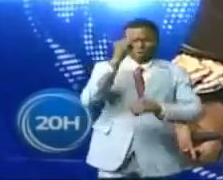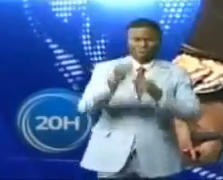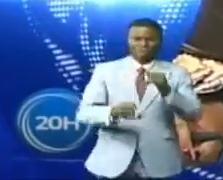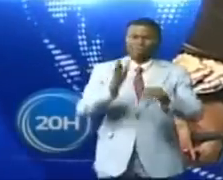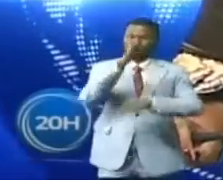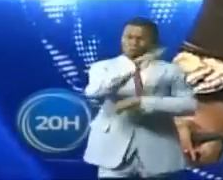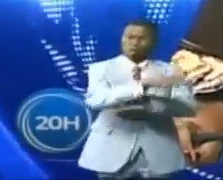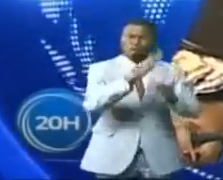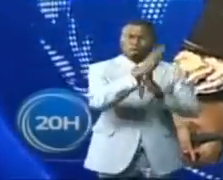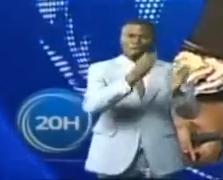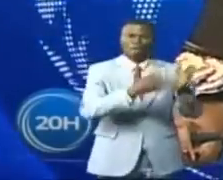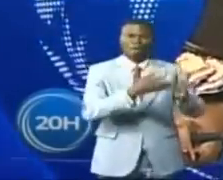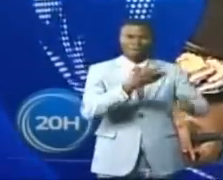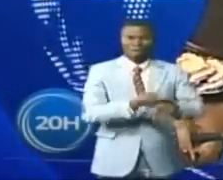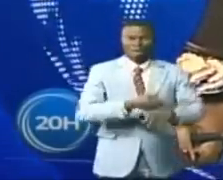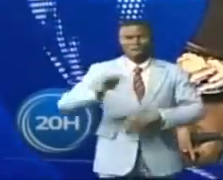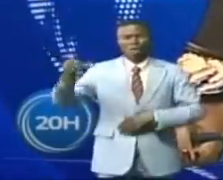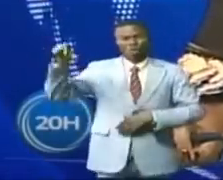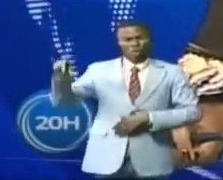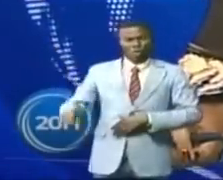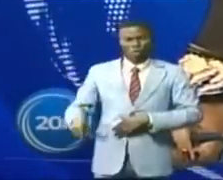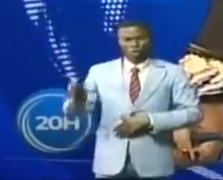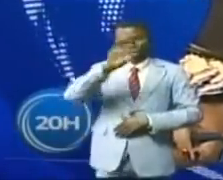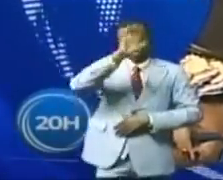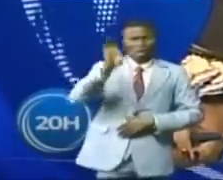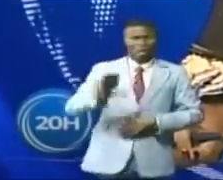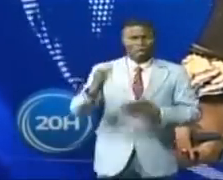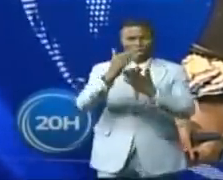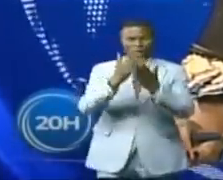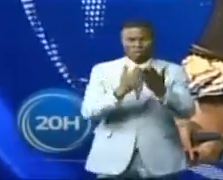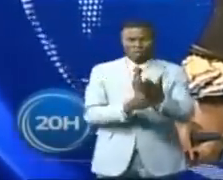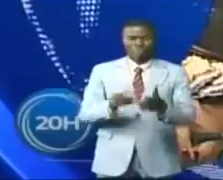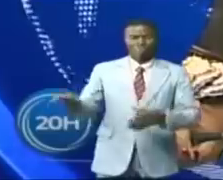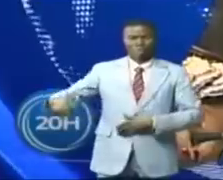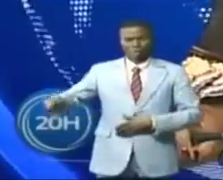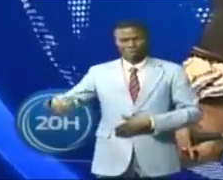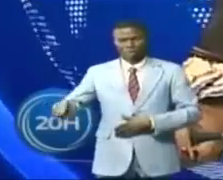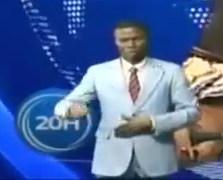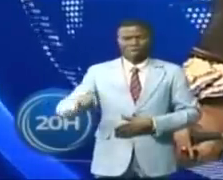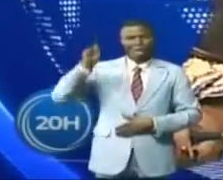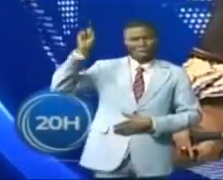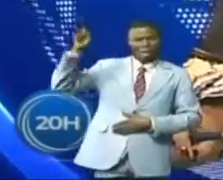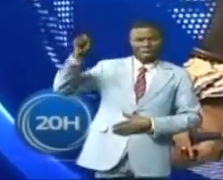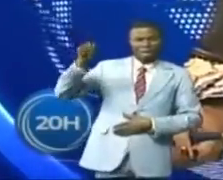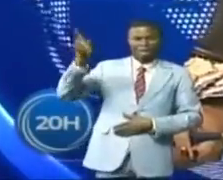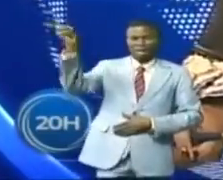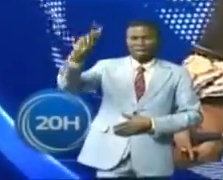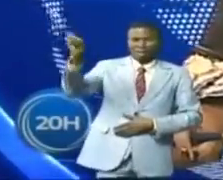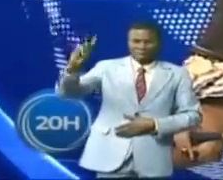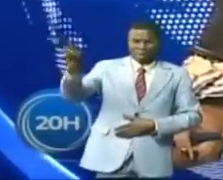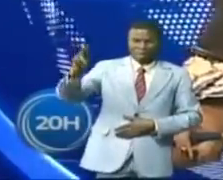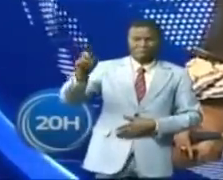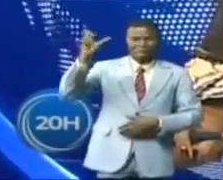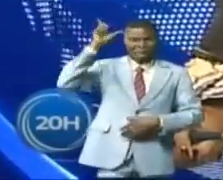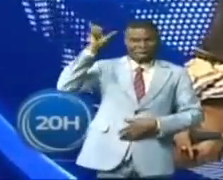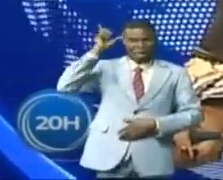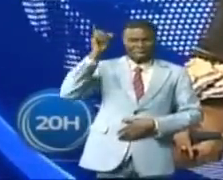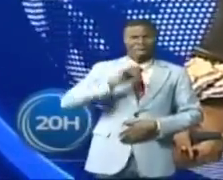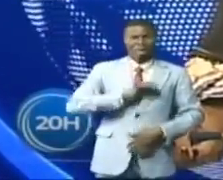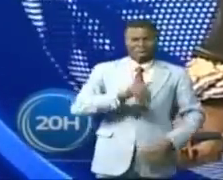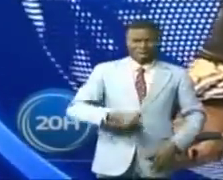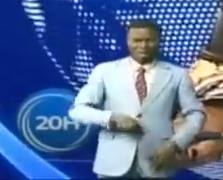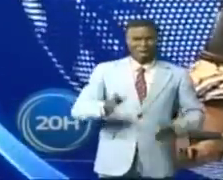à 18h dans certains quartiers des communes ci-après, Gombe, Ngali, Ma, Kintambo, Lingwala,